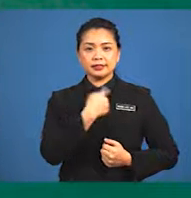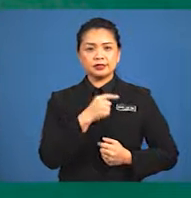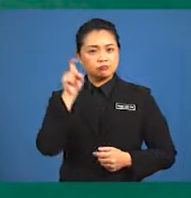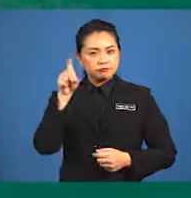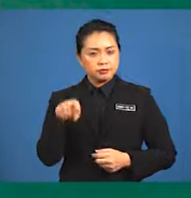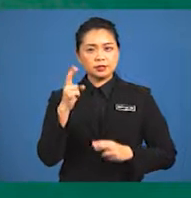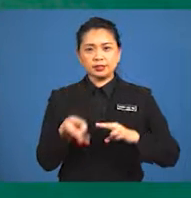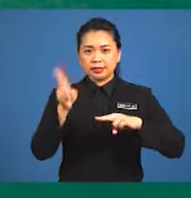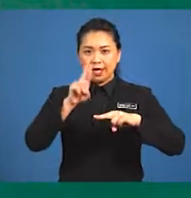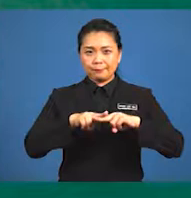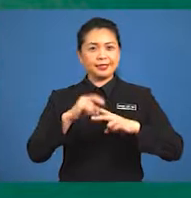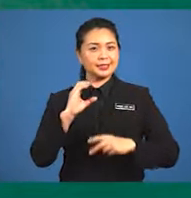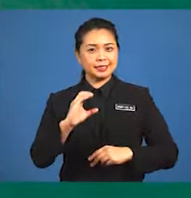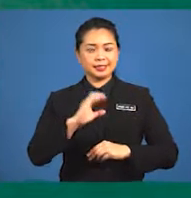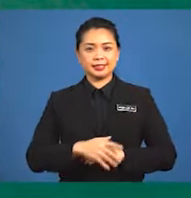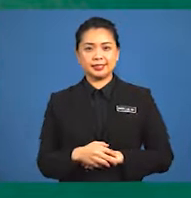mesti tambah C.